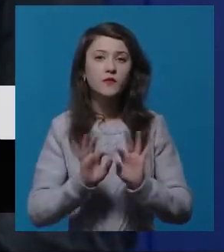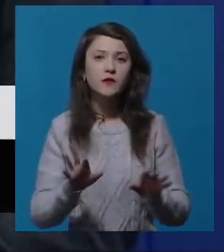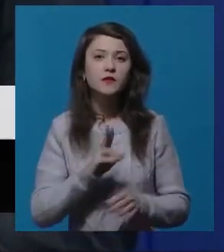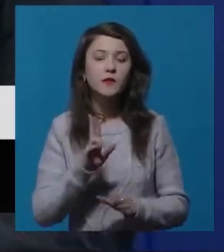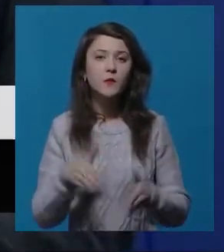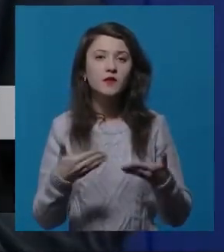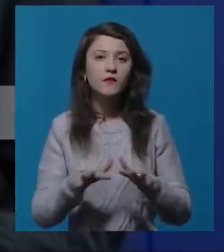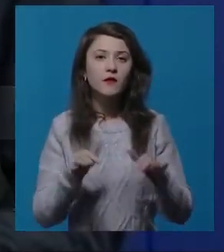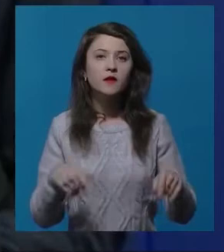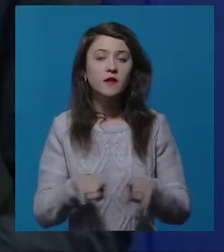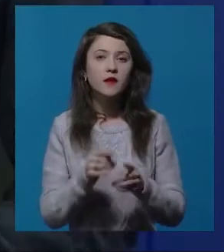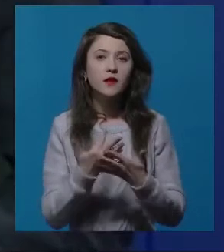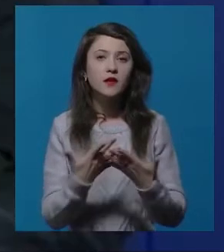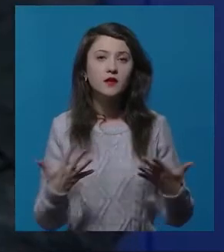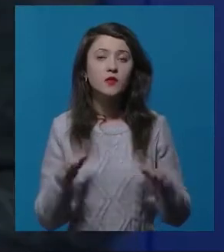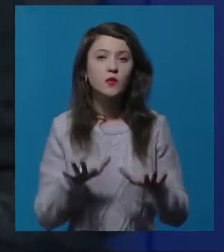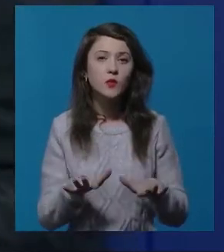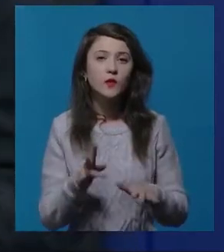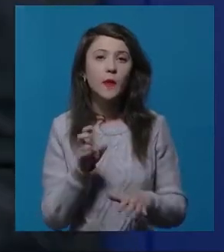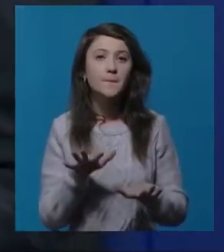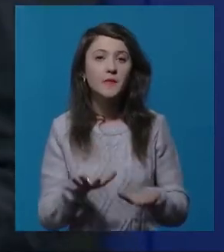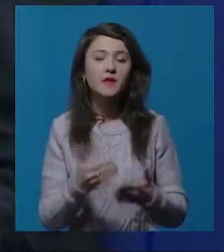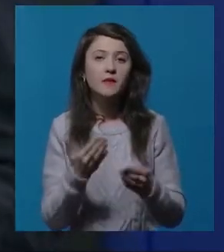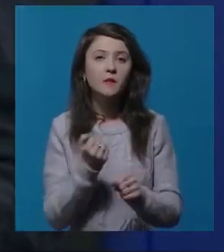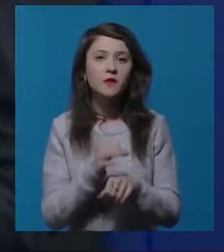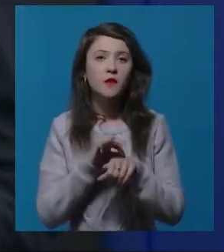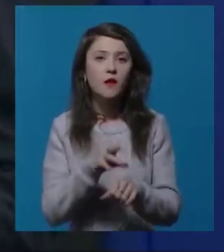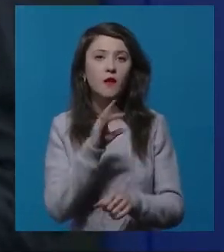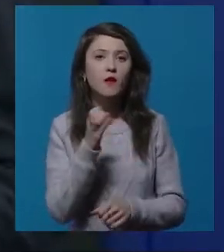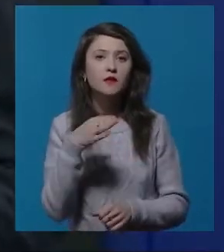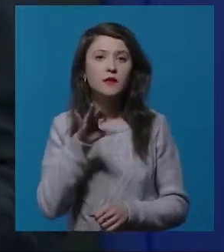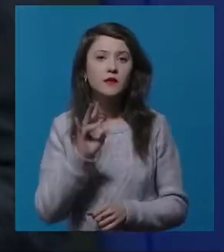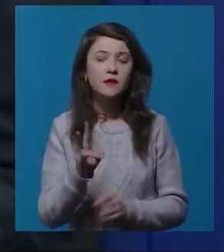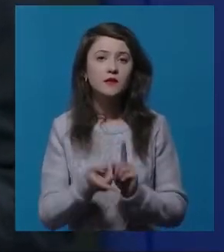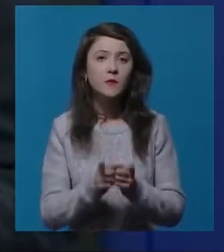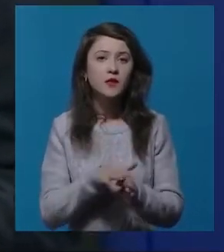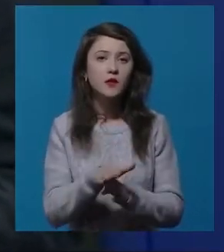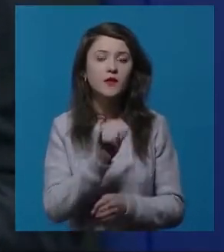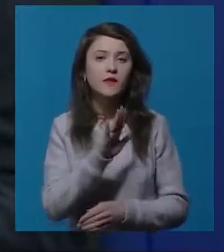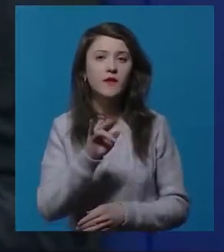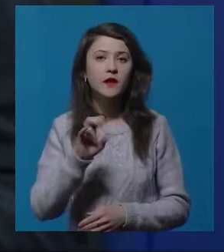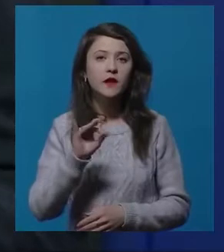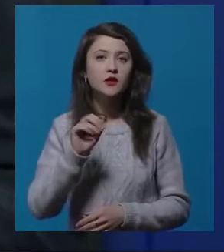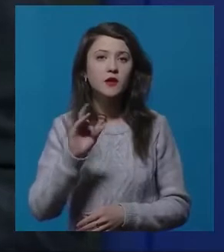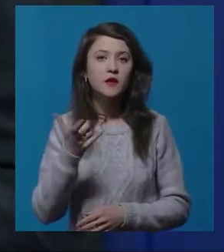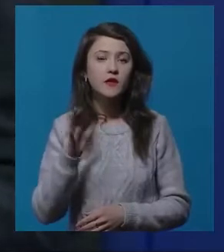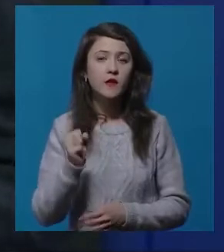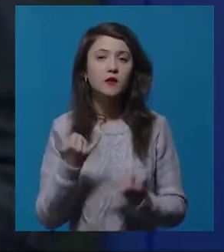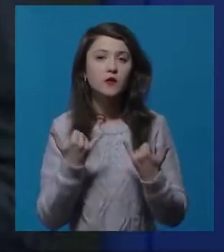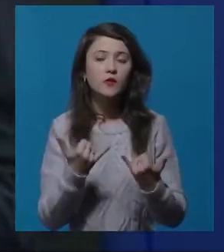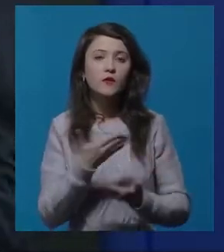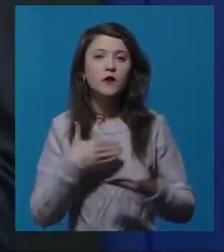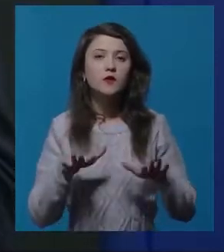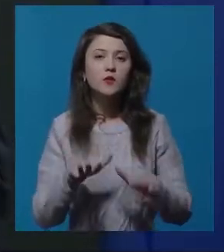представників влади, так і інших структур на місцях. Для вас працює я, Костянтин Касьян, над сурдоперекладом працює Івана Черняєва. Сьогодні у нашій